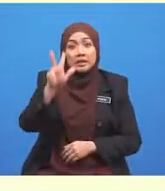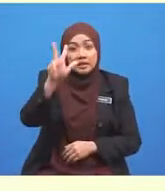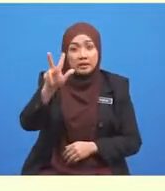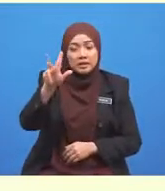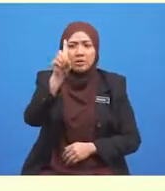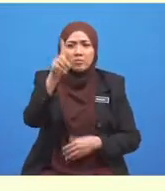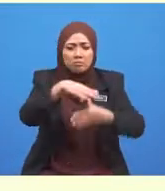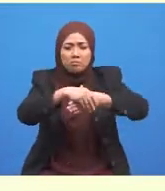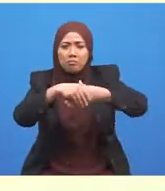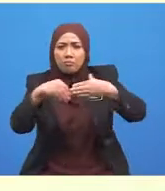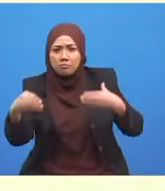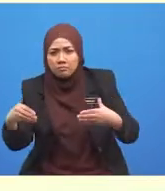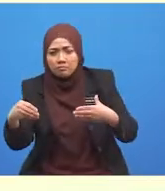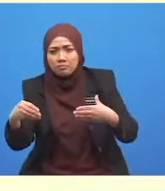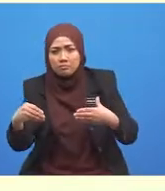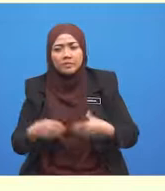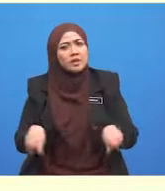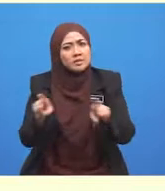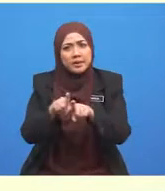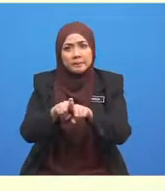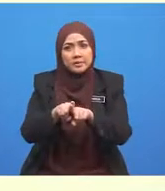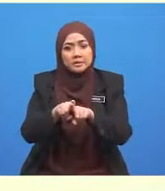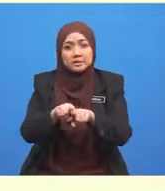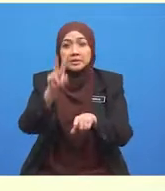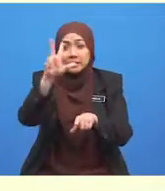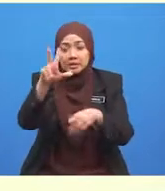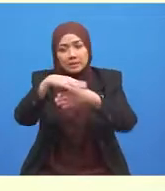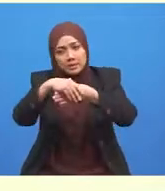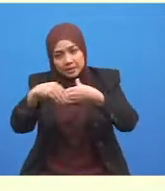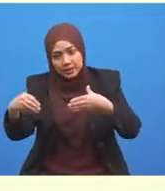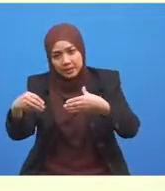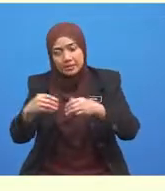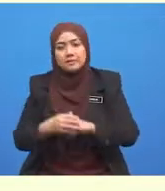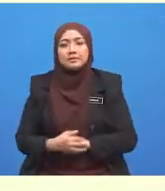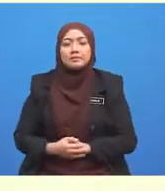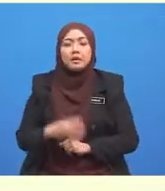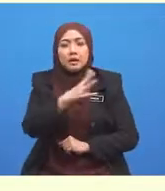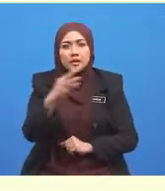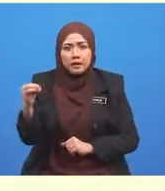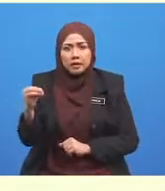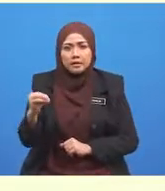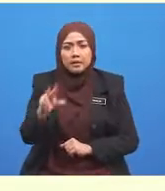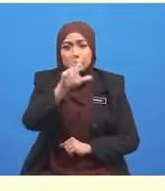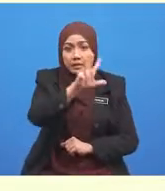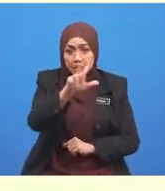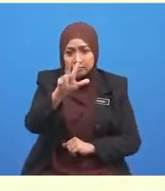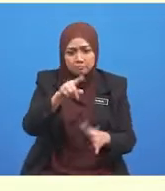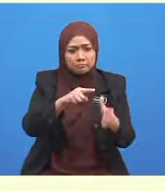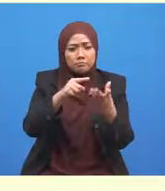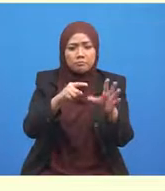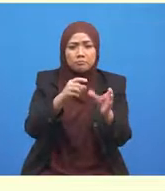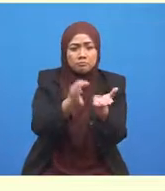keping wang kertas RM1 sama nilainya RM3 dan 3 keping